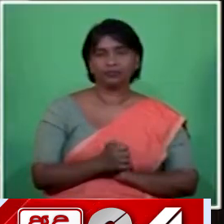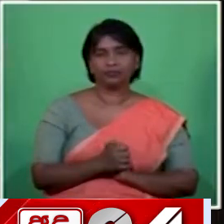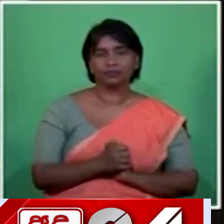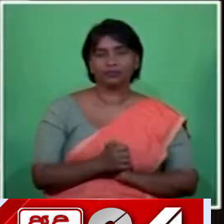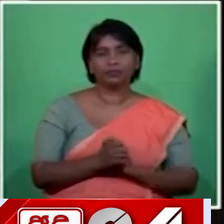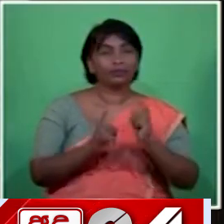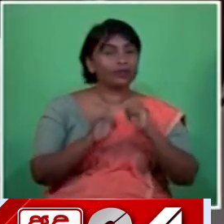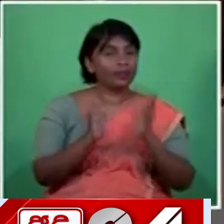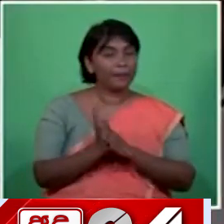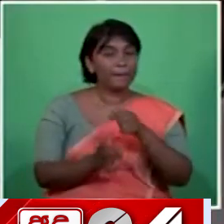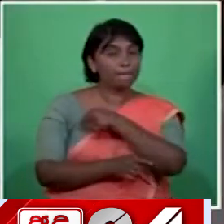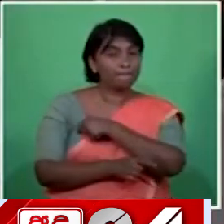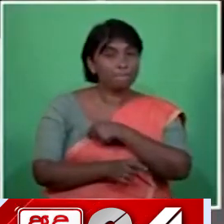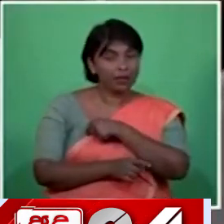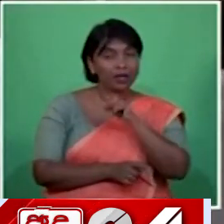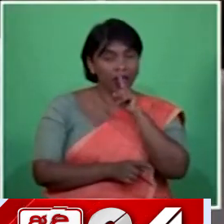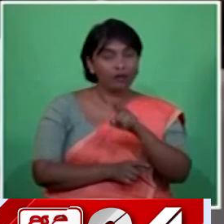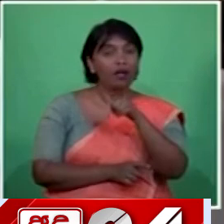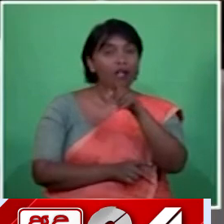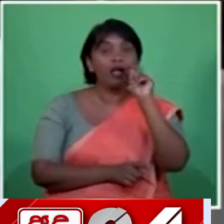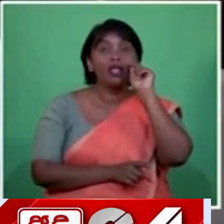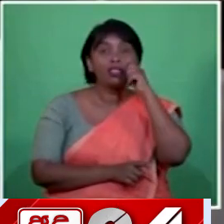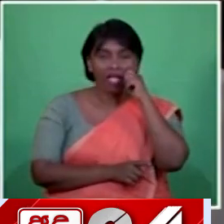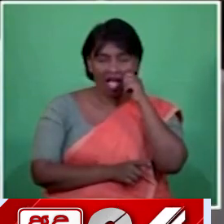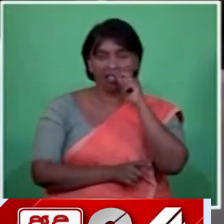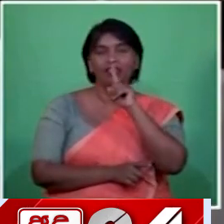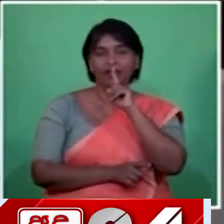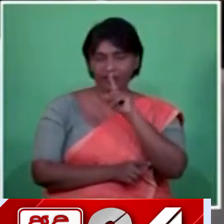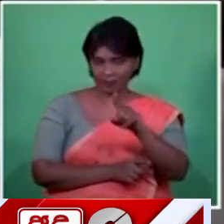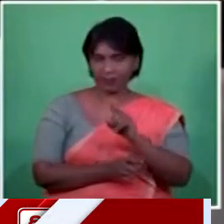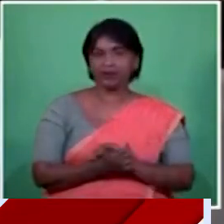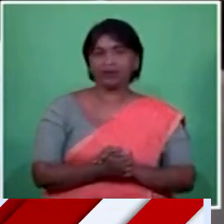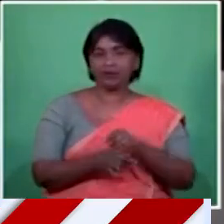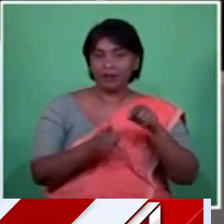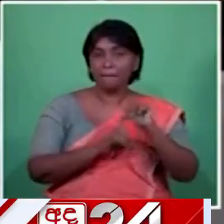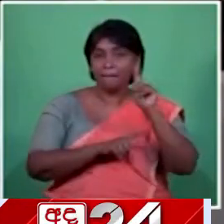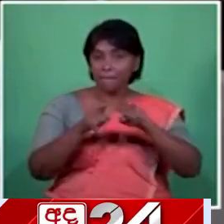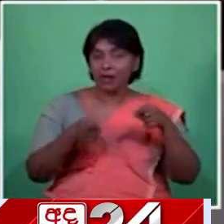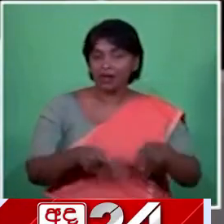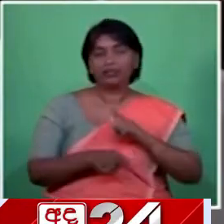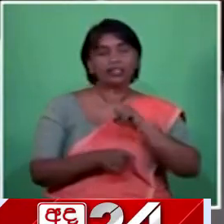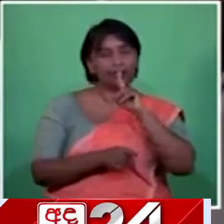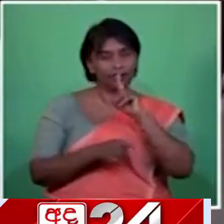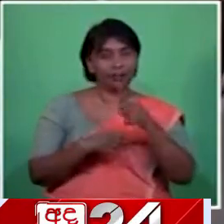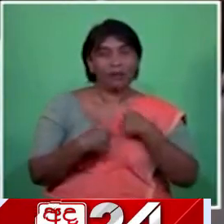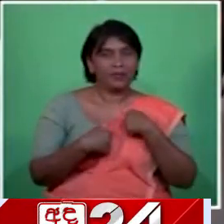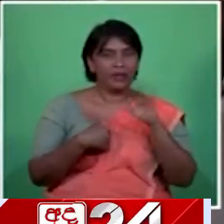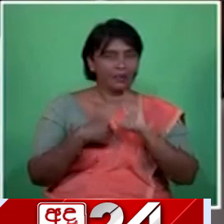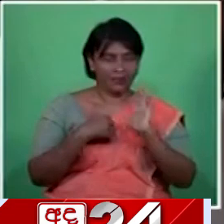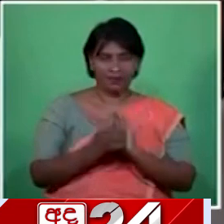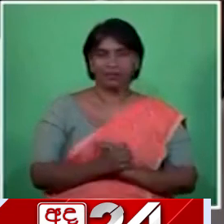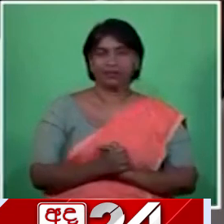වෙලා. අගමැති පියන් කිව්වේ තුමාගේ ආදරණීය පියා. මේ සභාවේ තමයි කිව්වේ. මම නෙමෙයි.